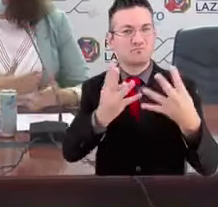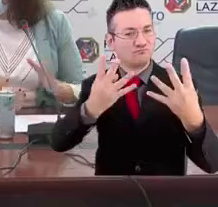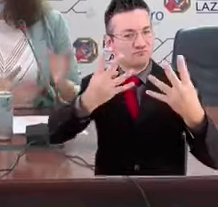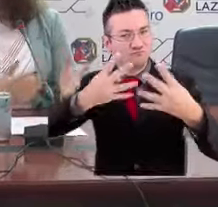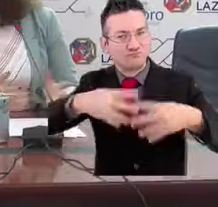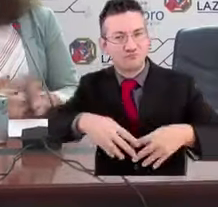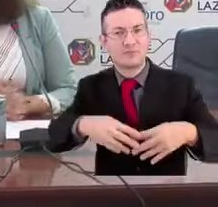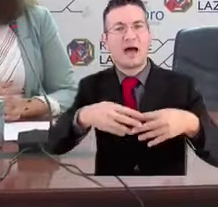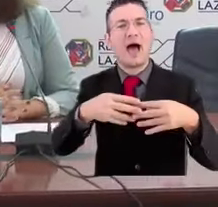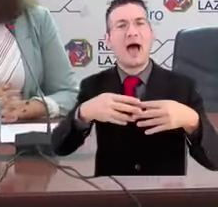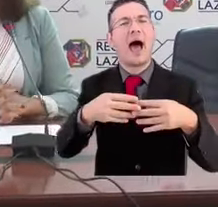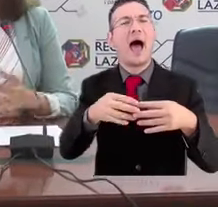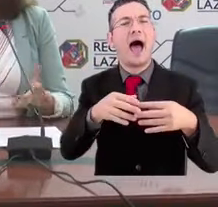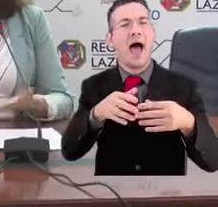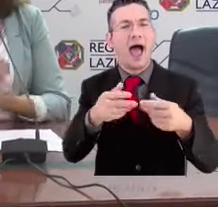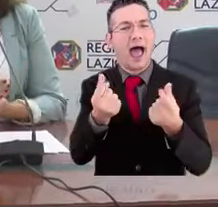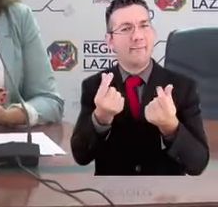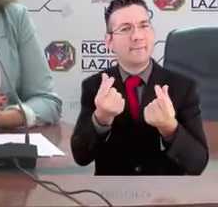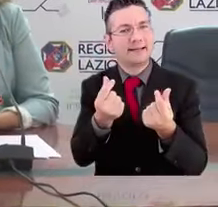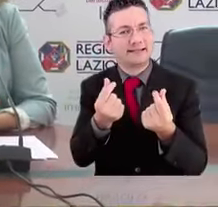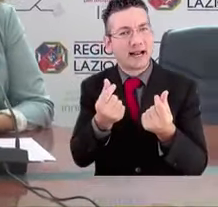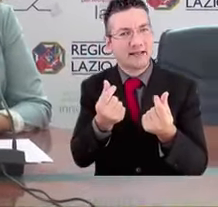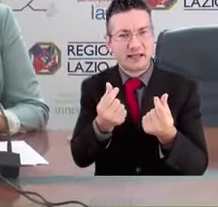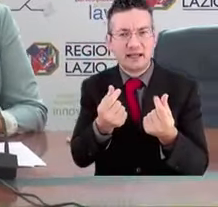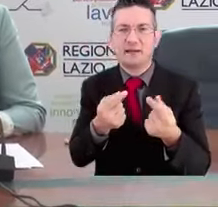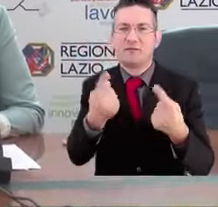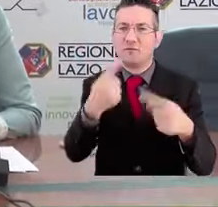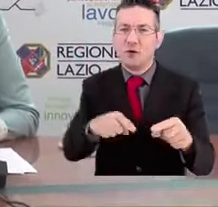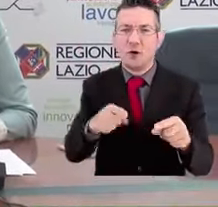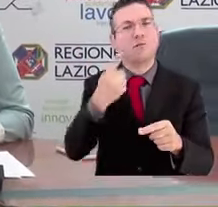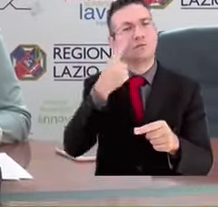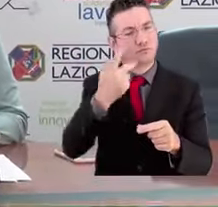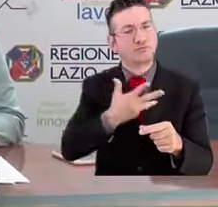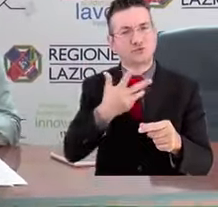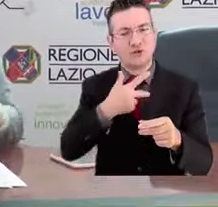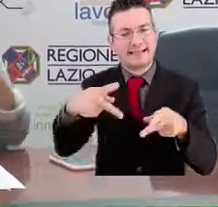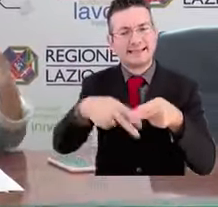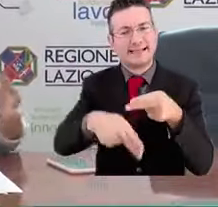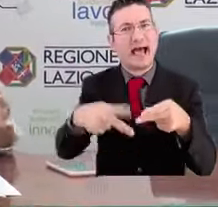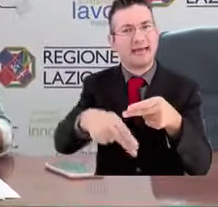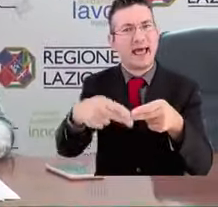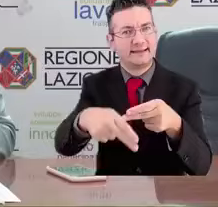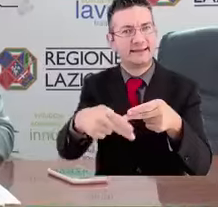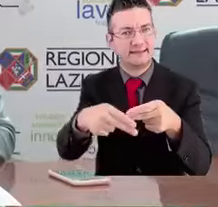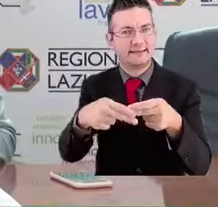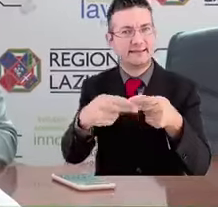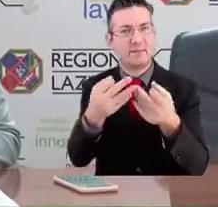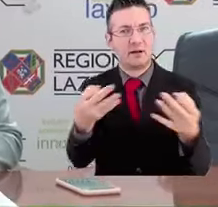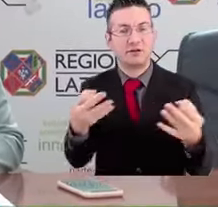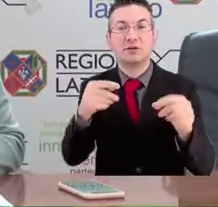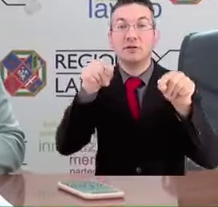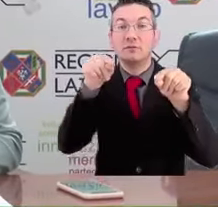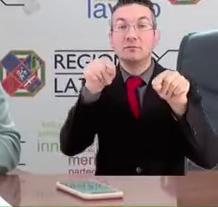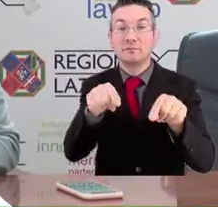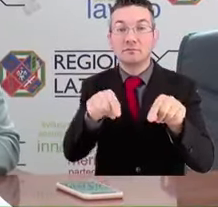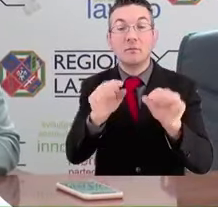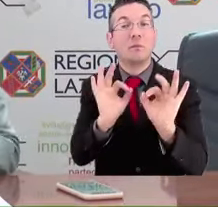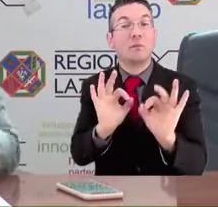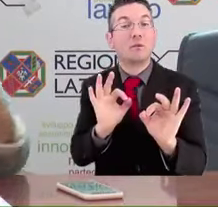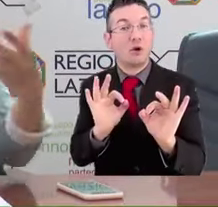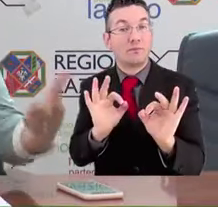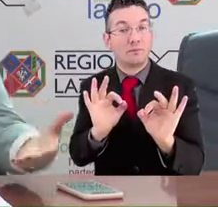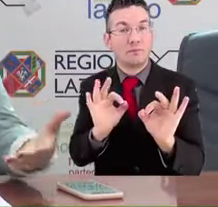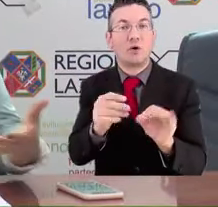amministrativo dei fondi che si utilizzano che hanno delle scadenze però ben precise quindi ecco facendo questo stiamo cercando di